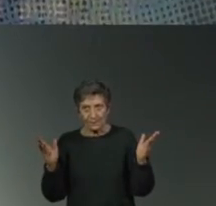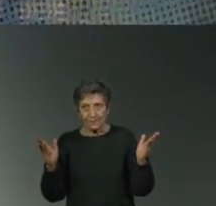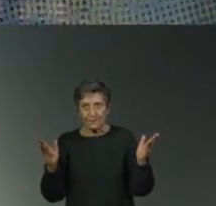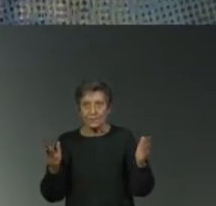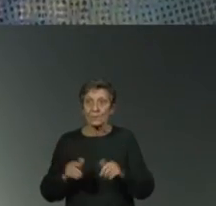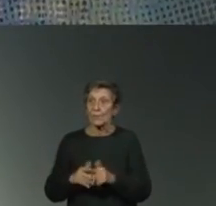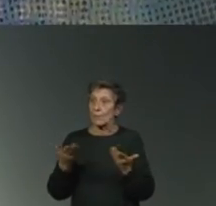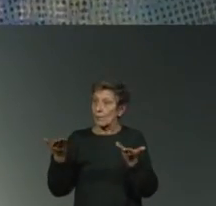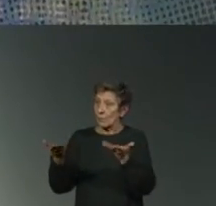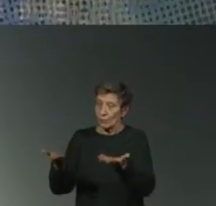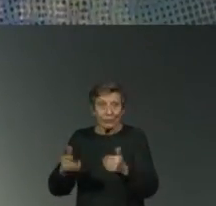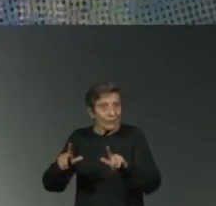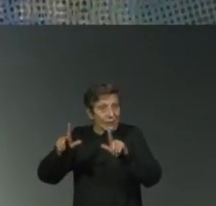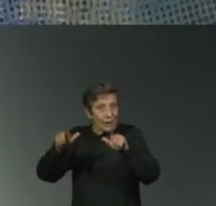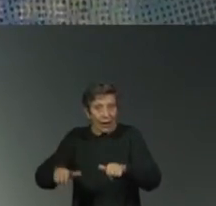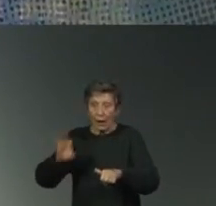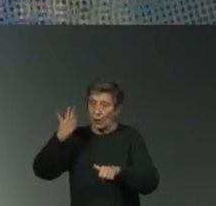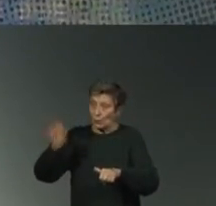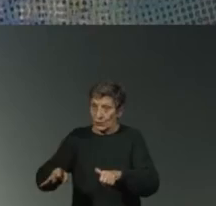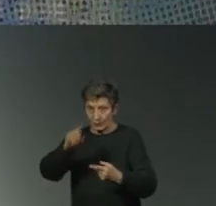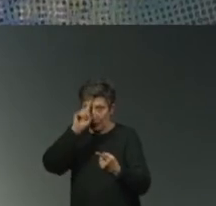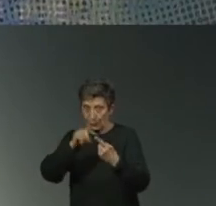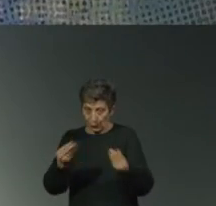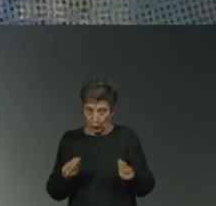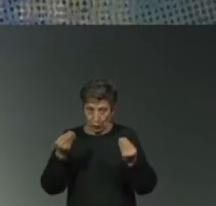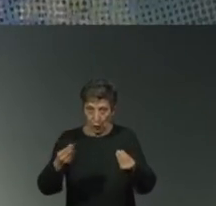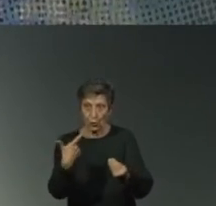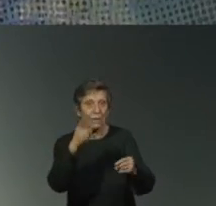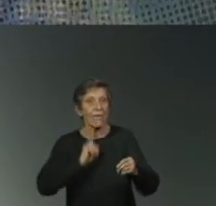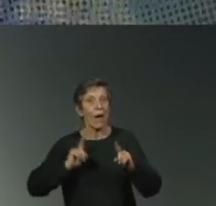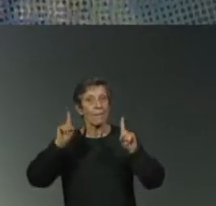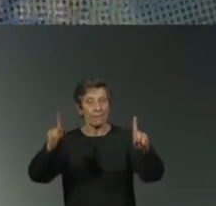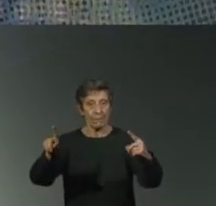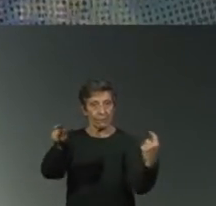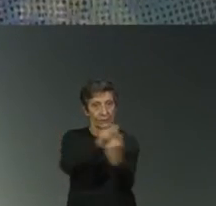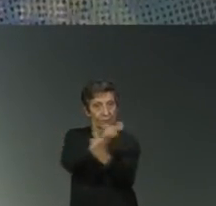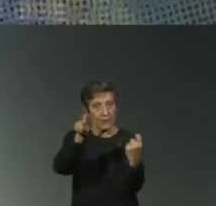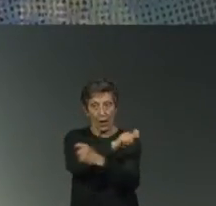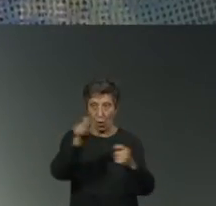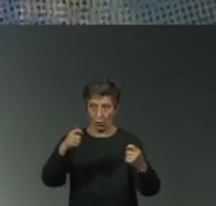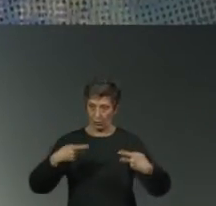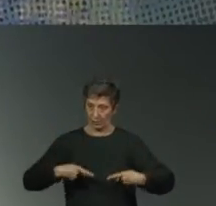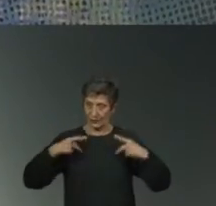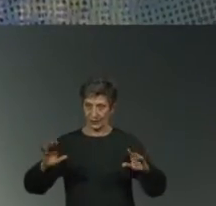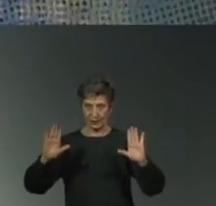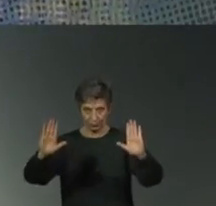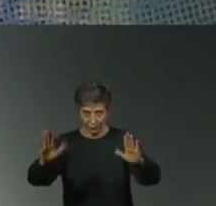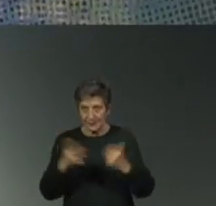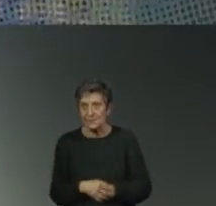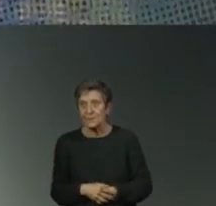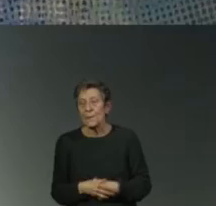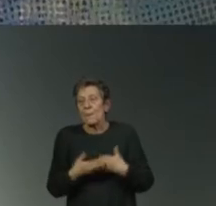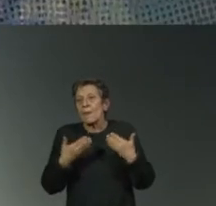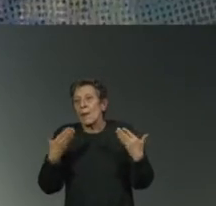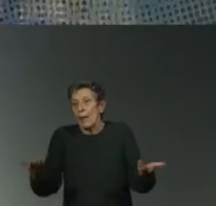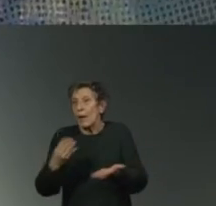là pour faire exister Sarah et Suzanne, à travers un dialogue avec Sarah. Mais en fait, l'écrivain,